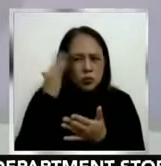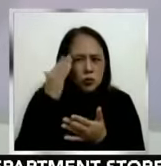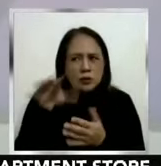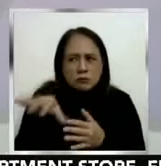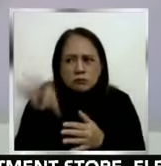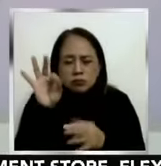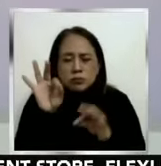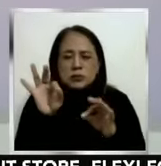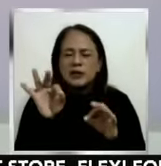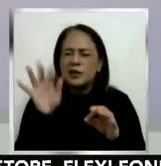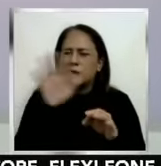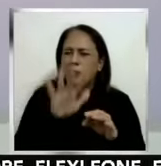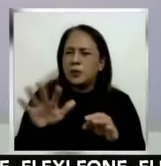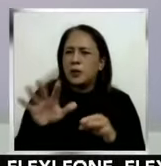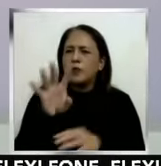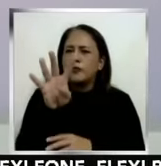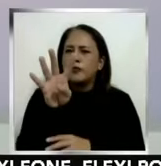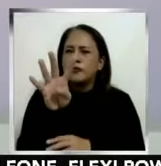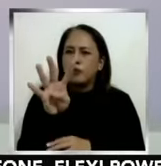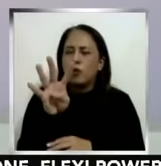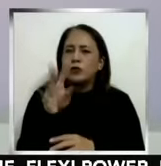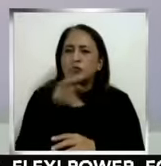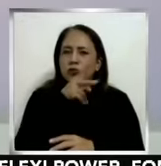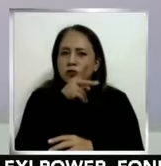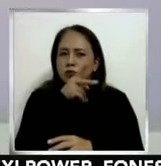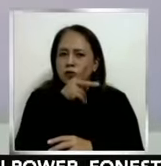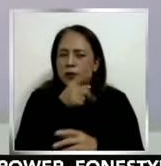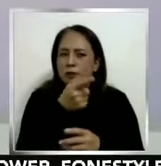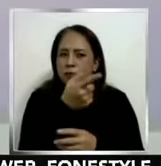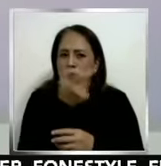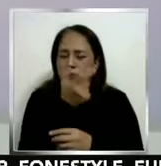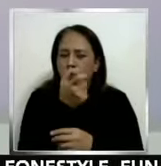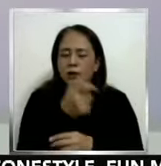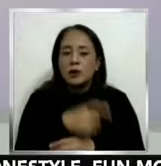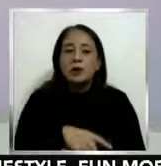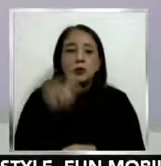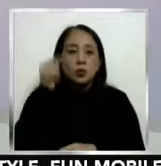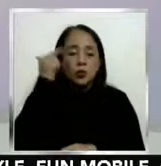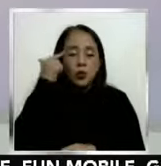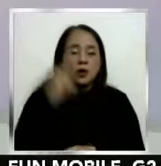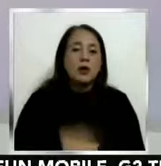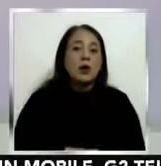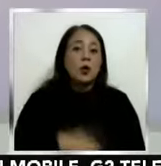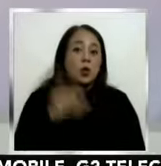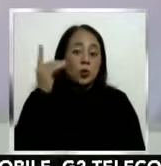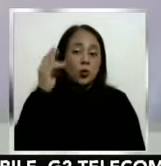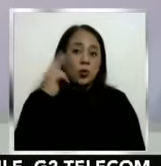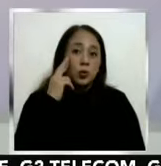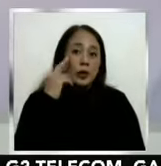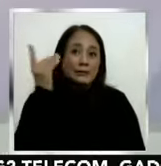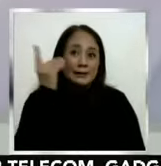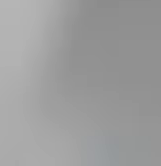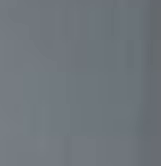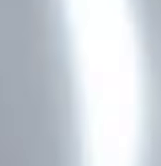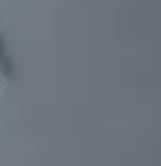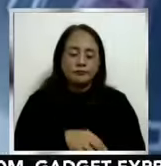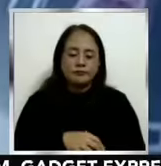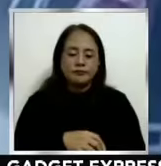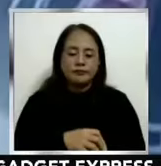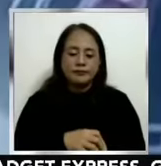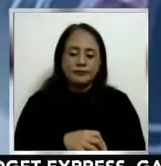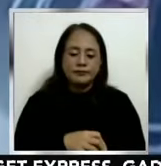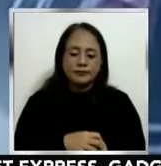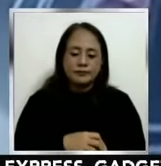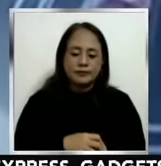bababa sa 4 suspect sa pamamaril kay Governor Roel de Gamo. Yan ang tinutukan ni Chino Gaston.